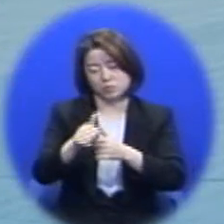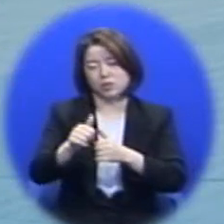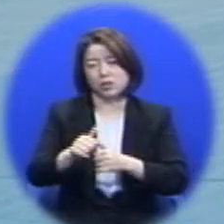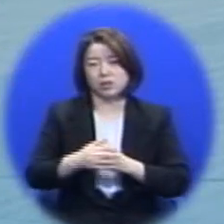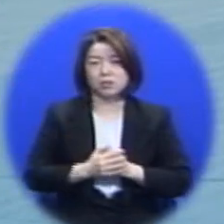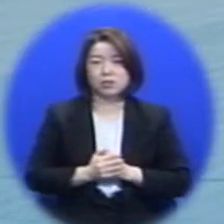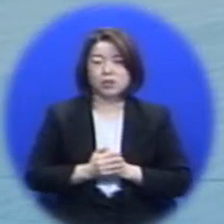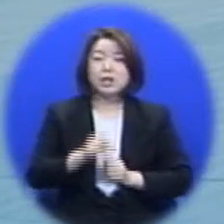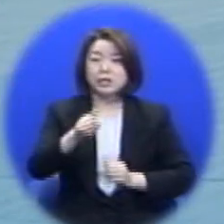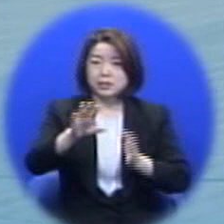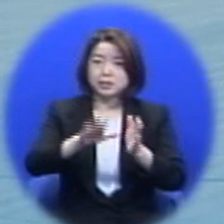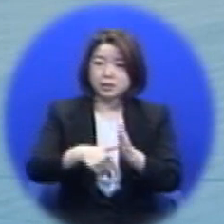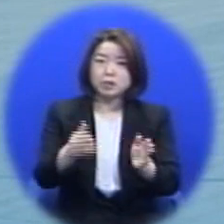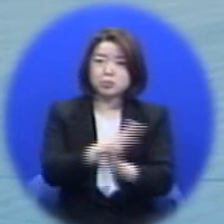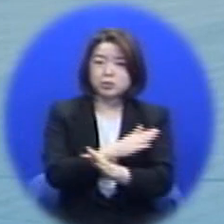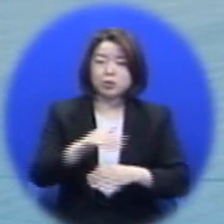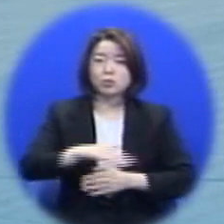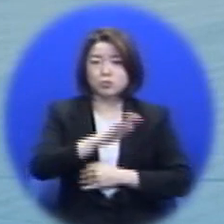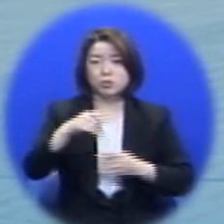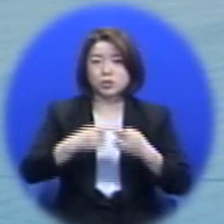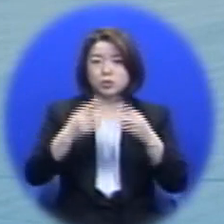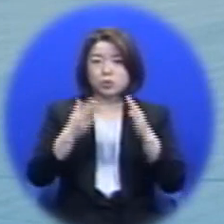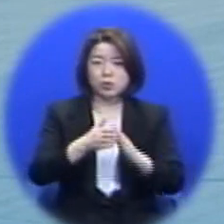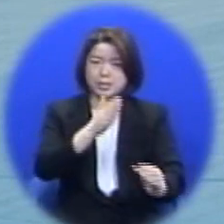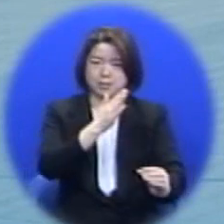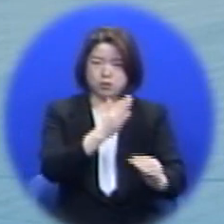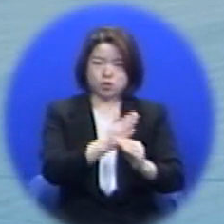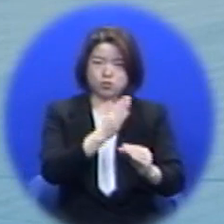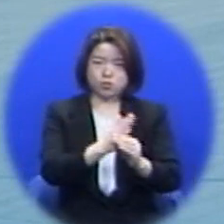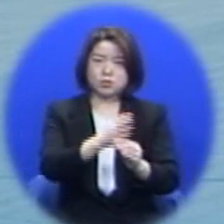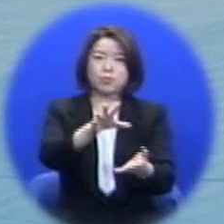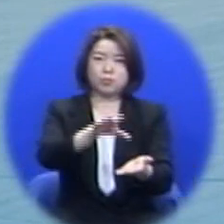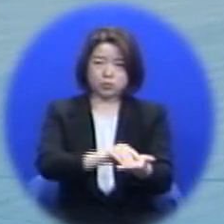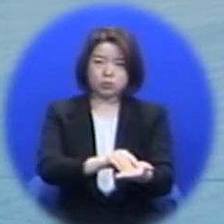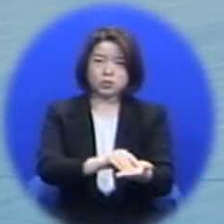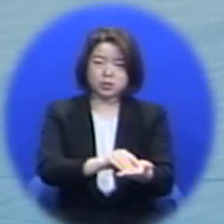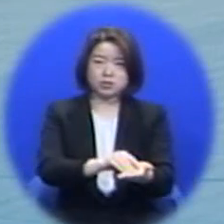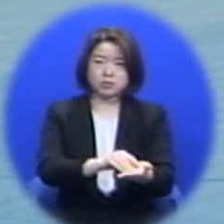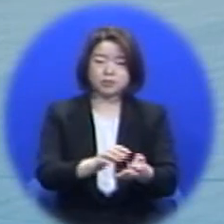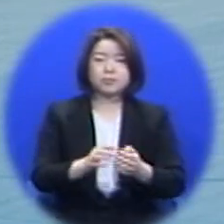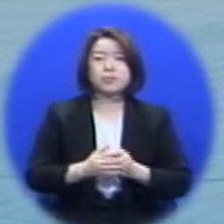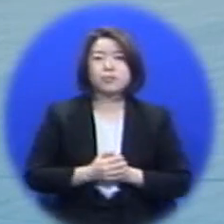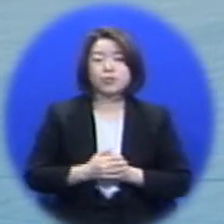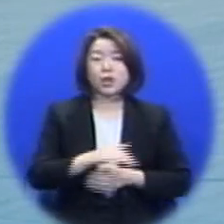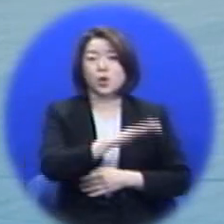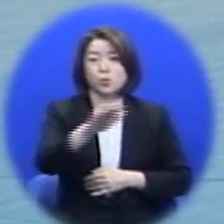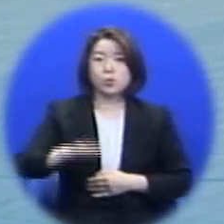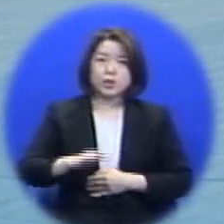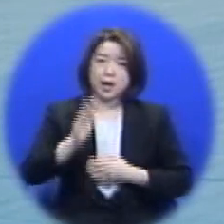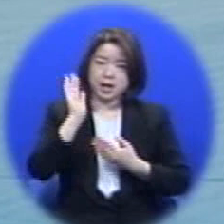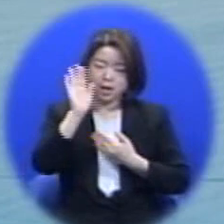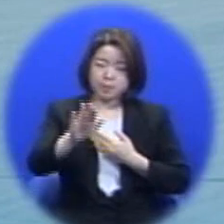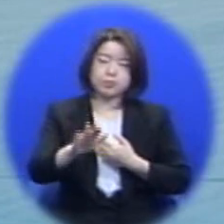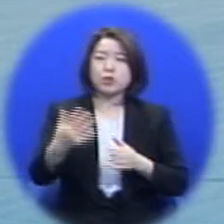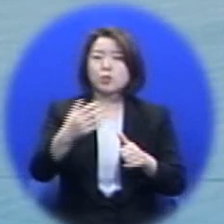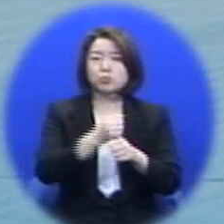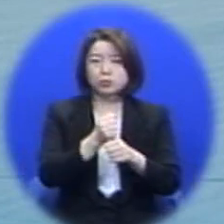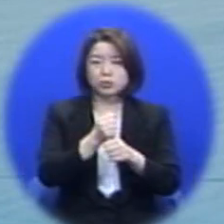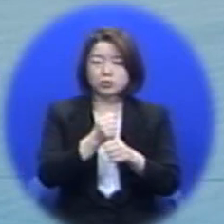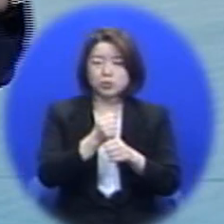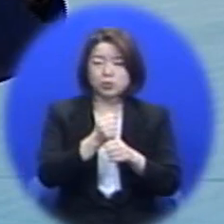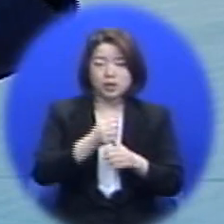그때부터 저희 교회 핵심적인 우리 교회의 과제, 우리가 교회가 붙들고 하는 핵심